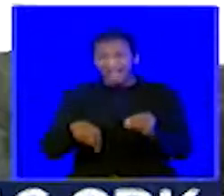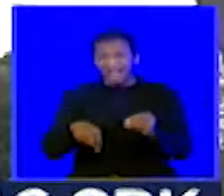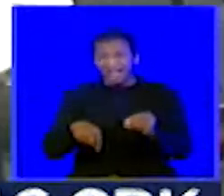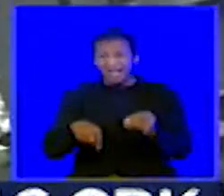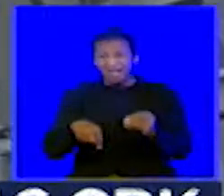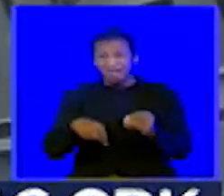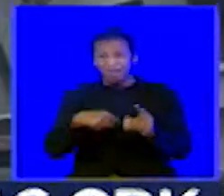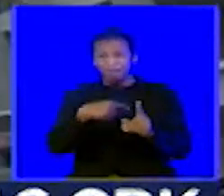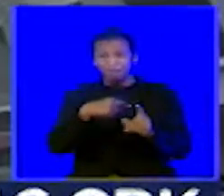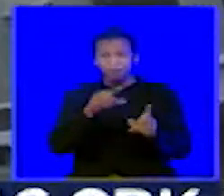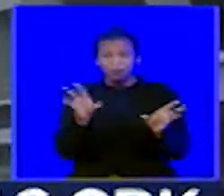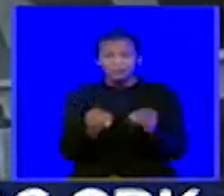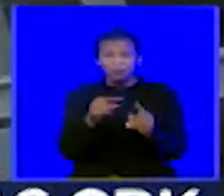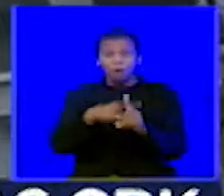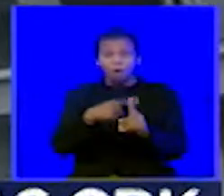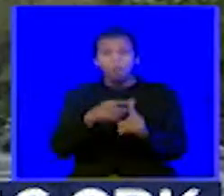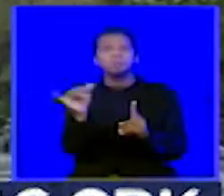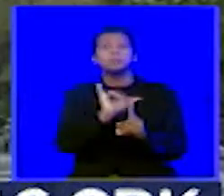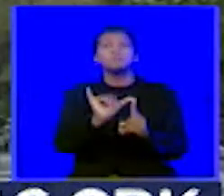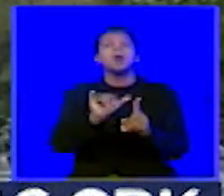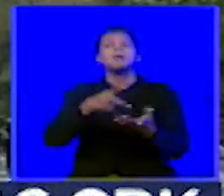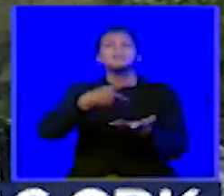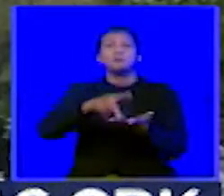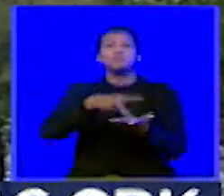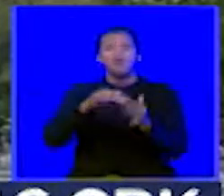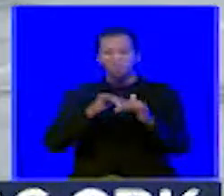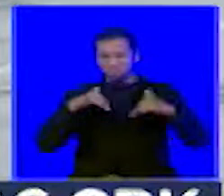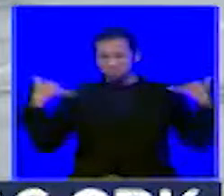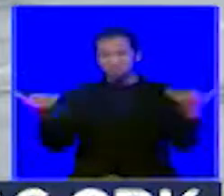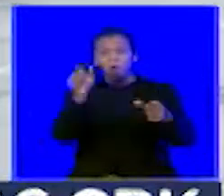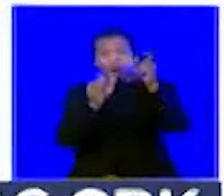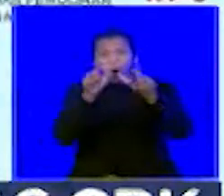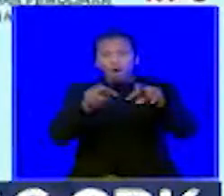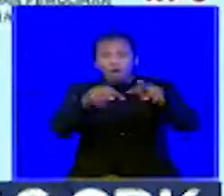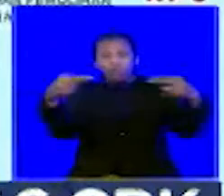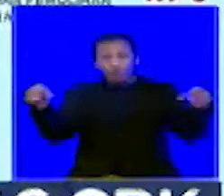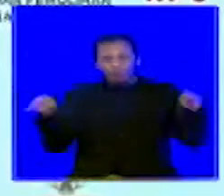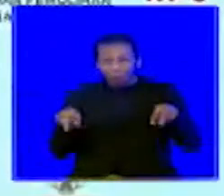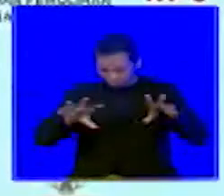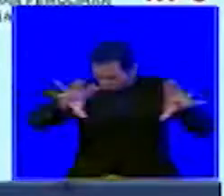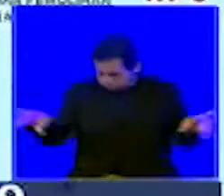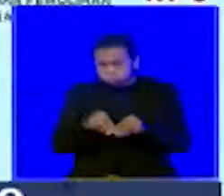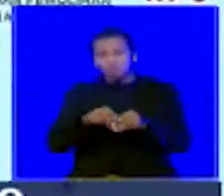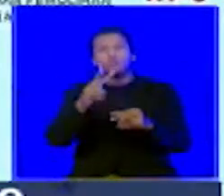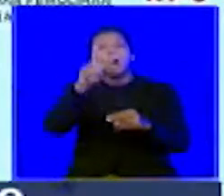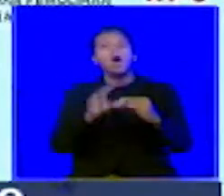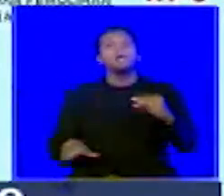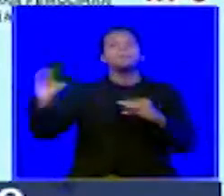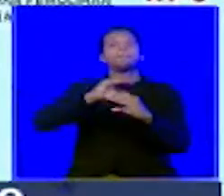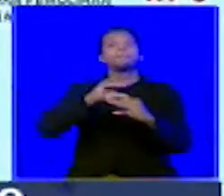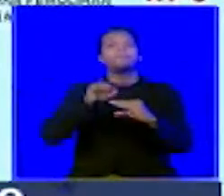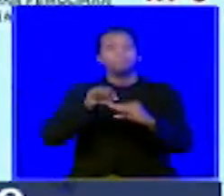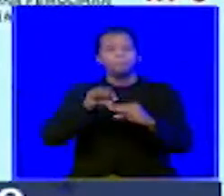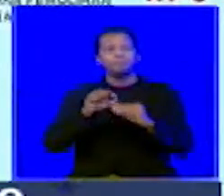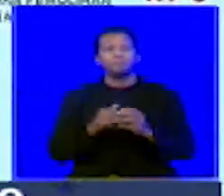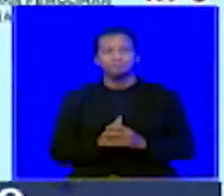2 kali jumlah kapasitas penonton Stadion Gelora Bung Karno atau GBK. Saat ini, kasus aktif kita